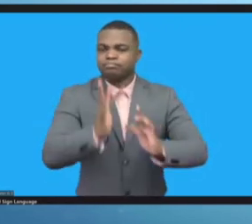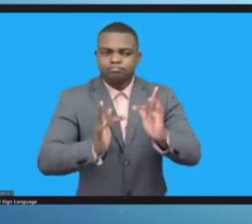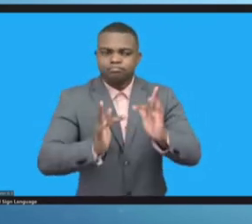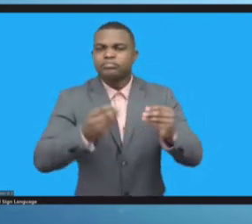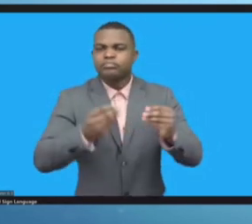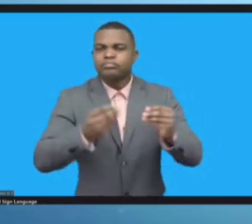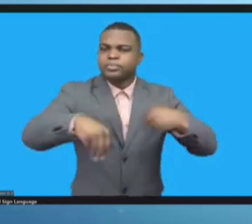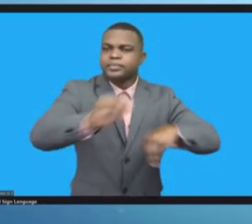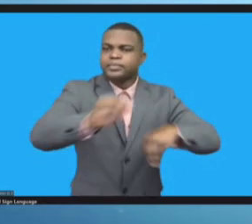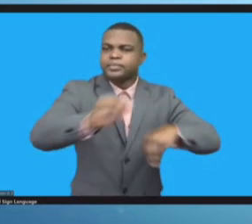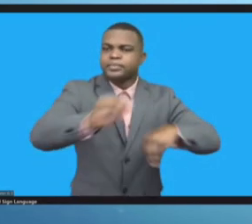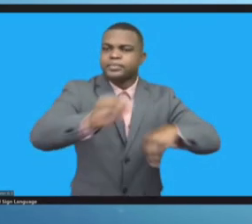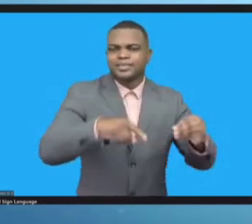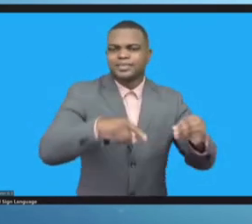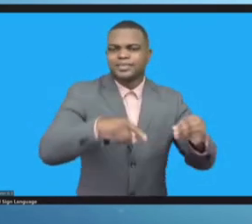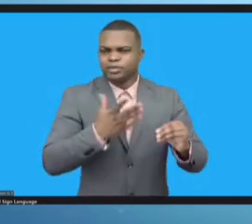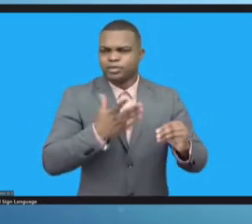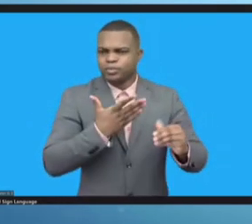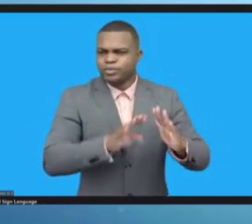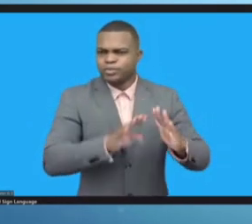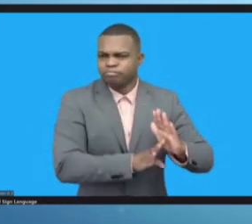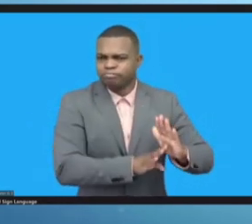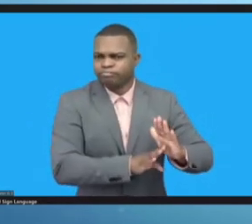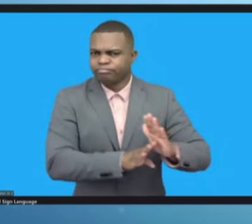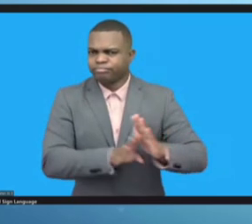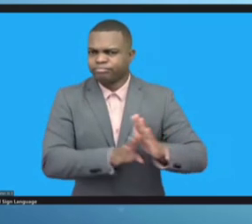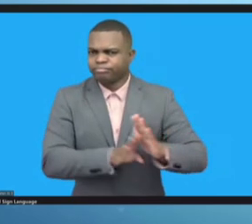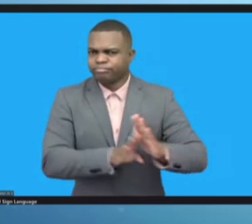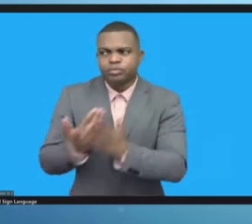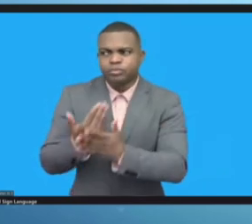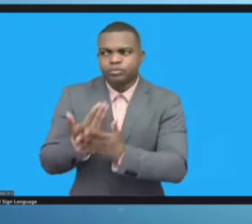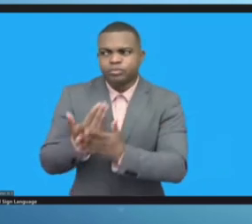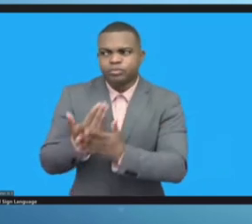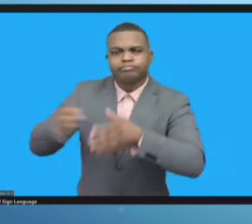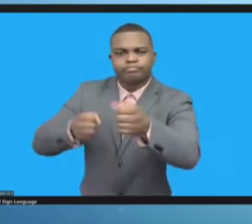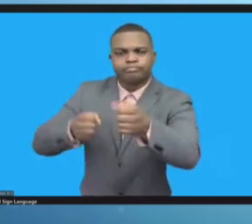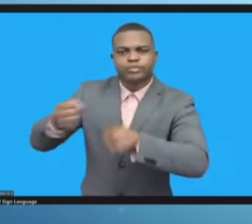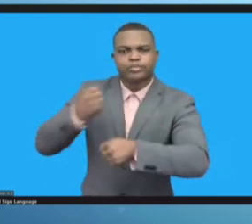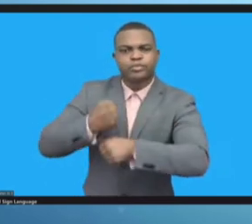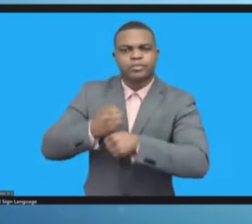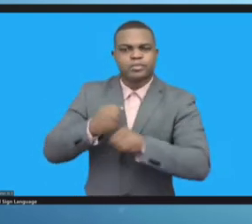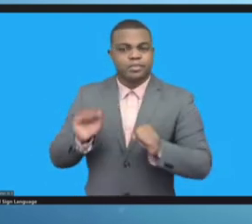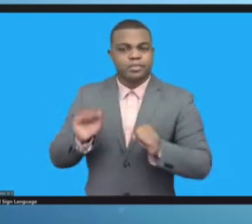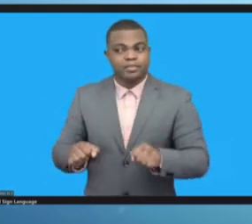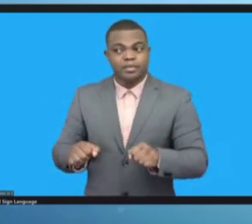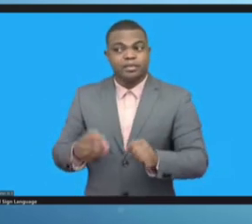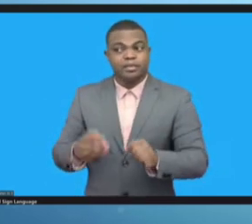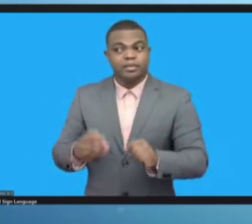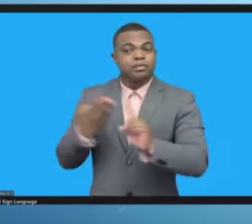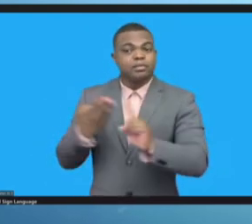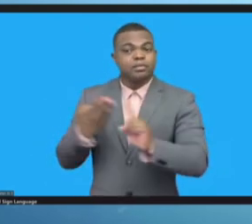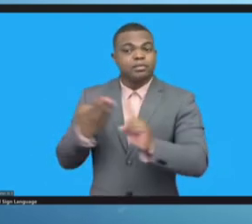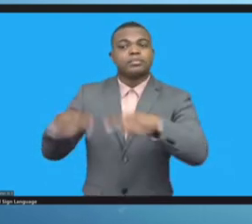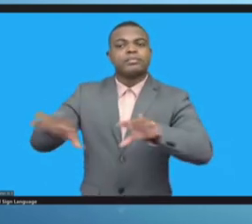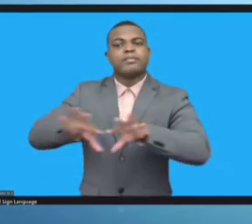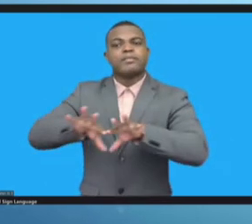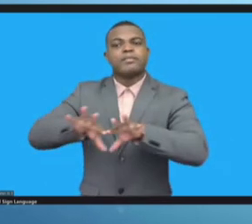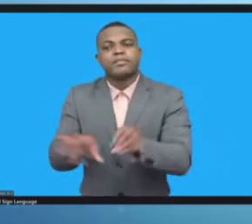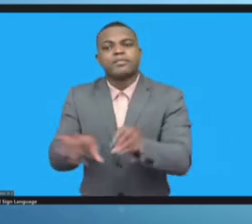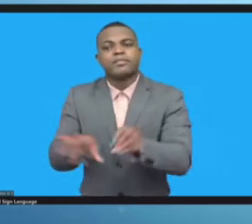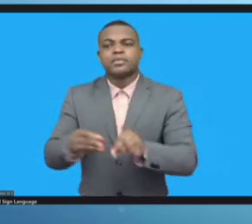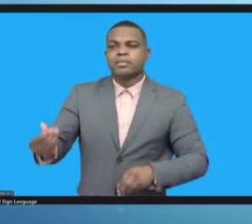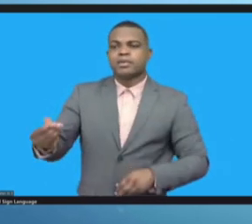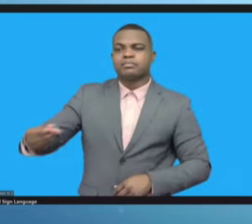potentiel non négligeable pour multiplier les revenus des foyers ainsi. Donc, réduire la pauvreté. Au Ghana,